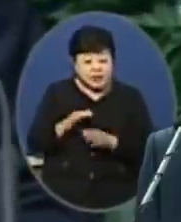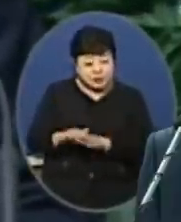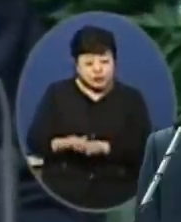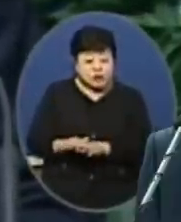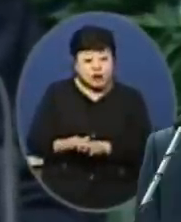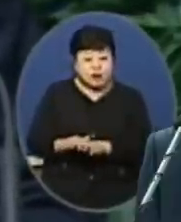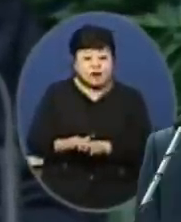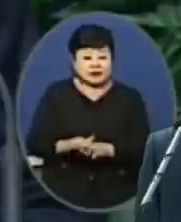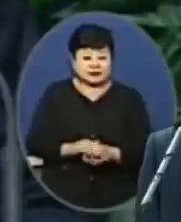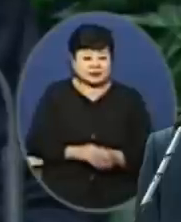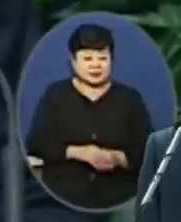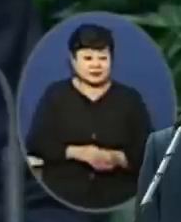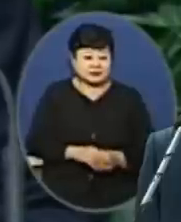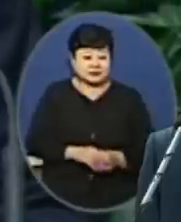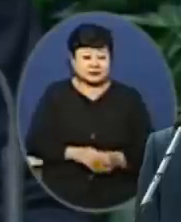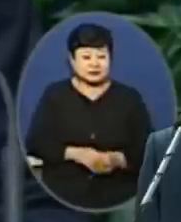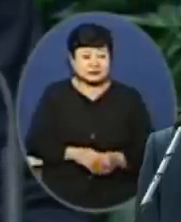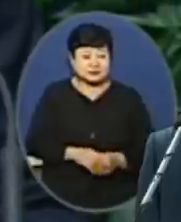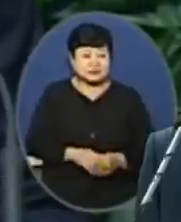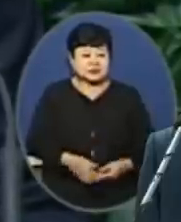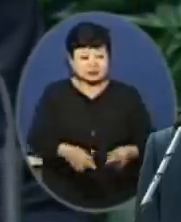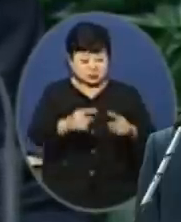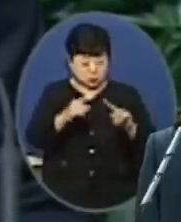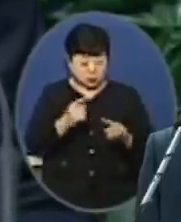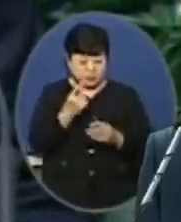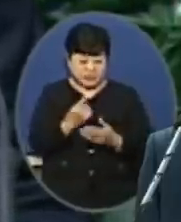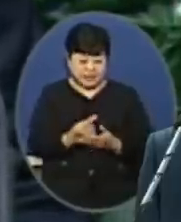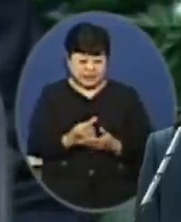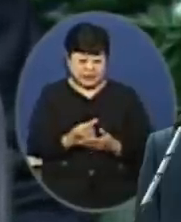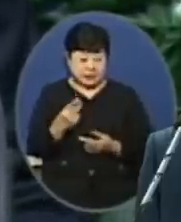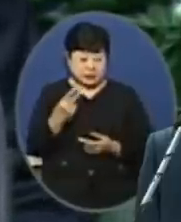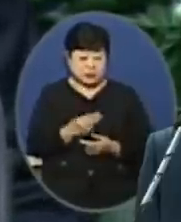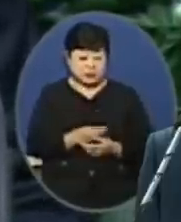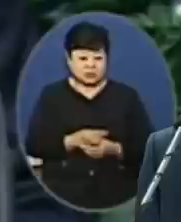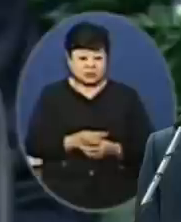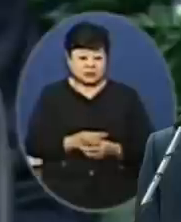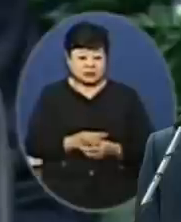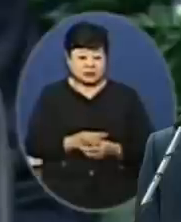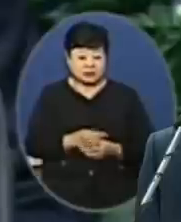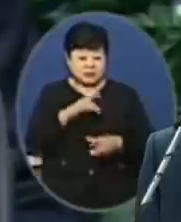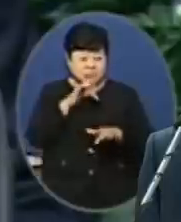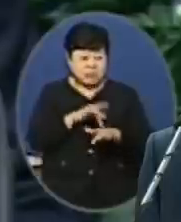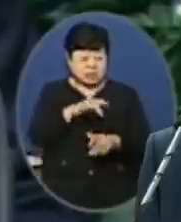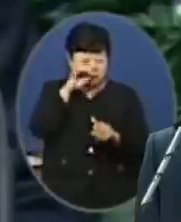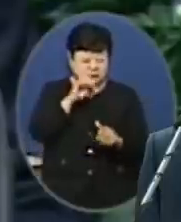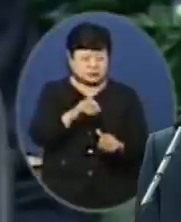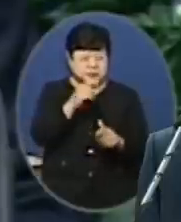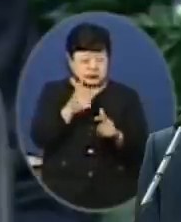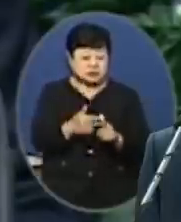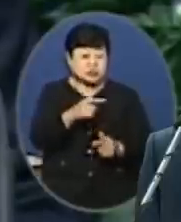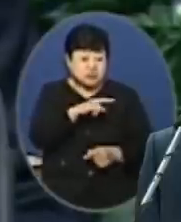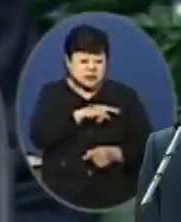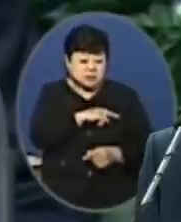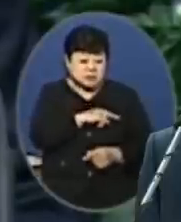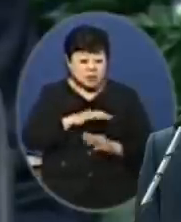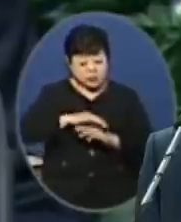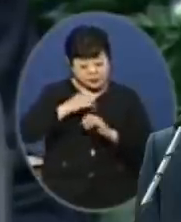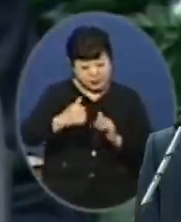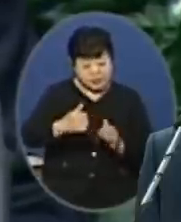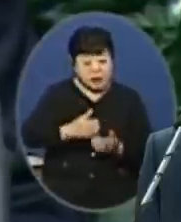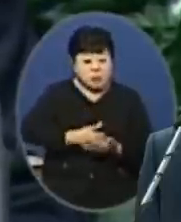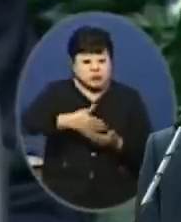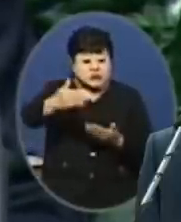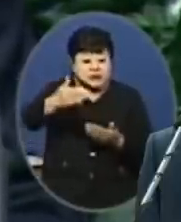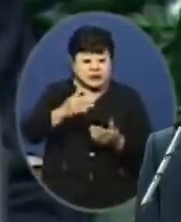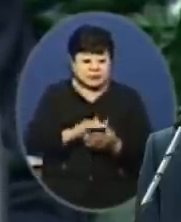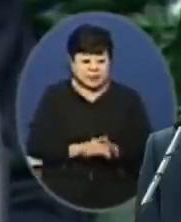눈에 들어오는 것입니다. 그리고 협박하는 마귀는 반드시 예수 이름으로 대적을 하고